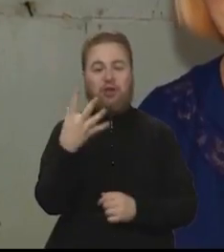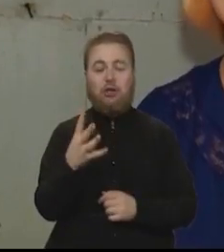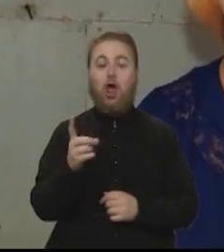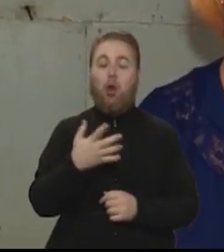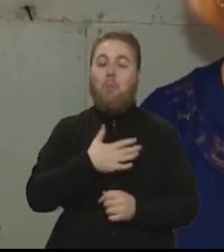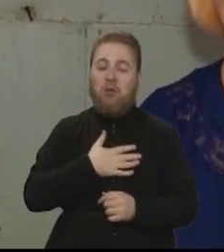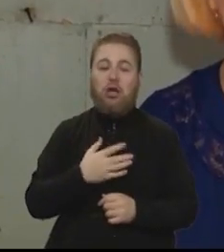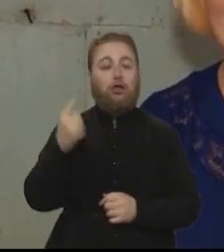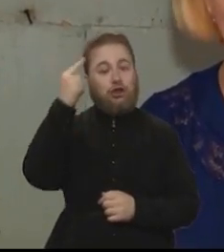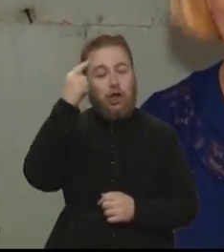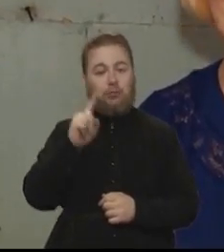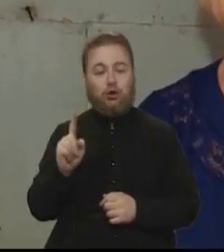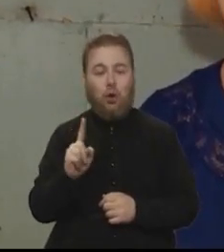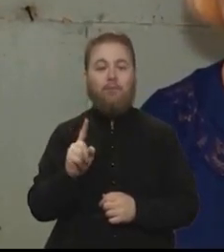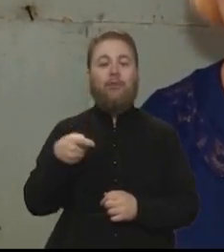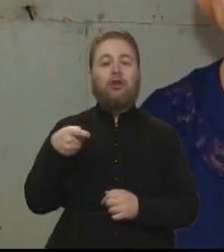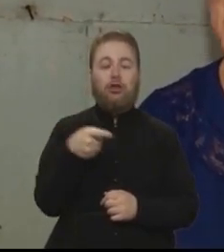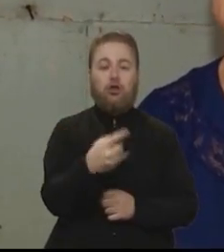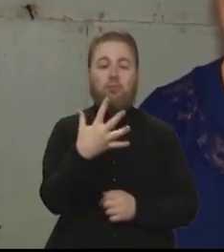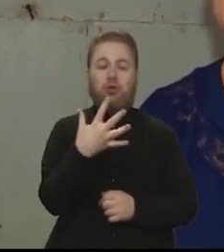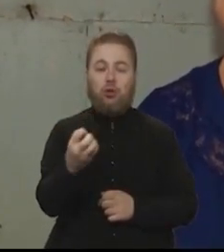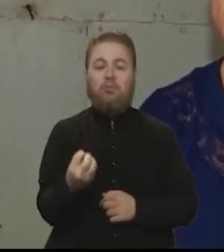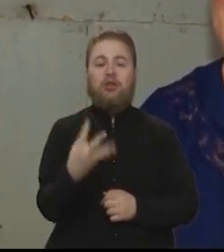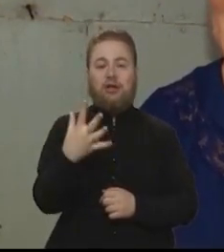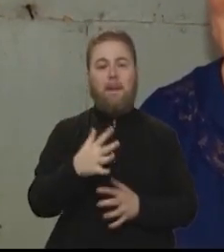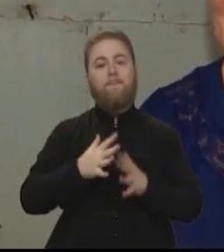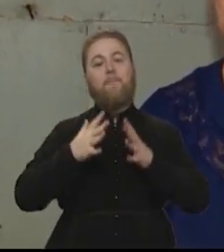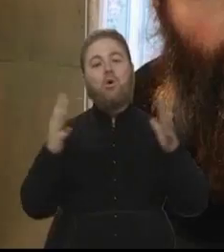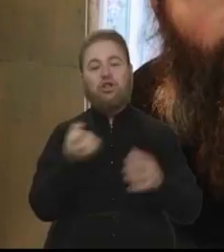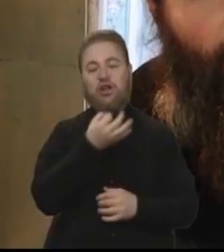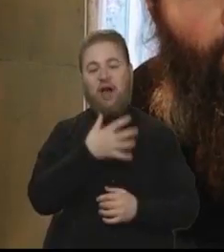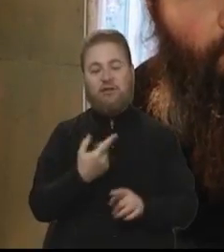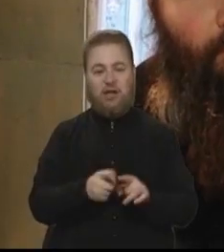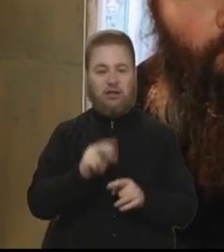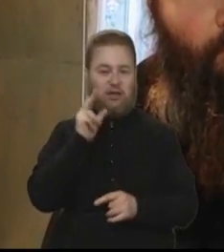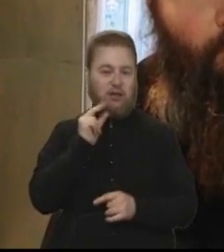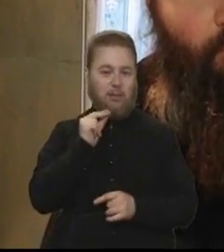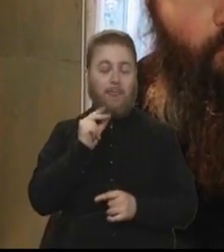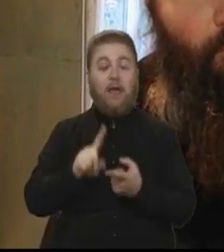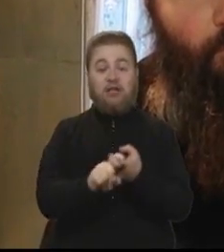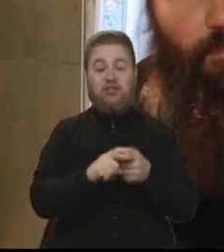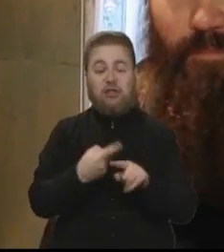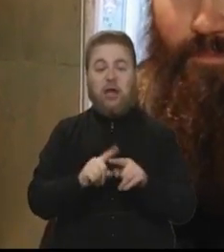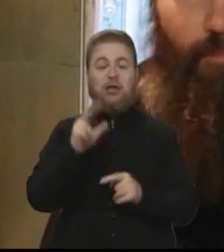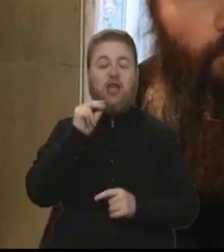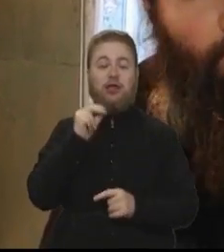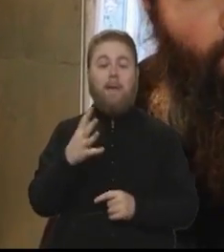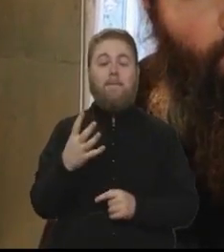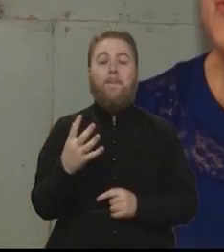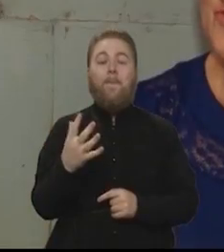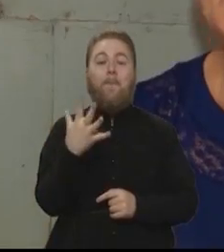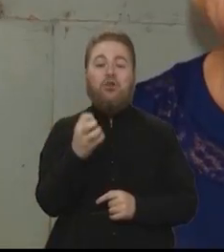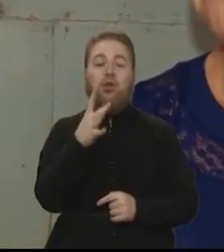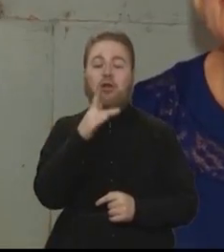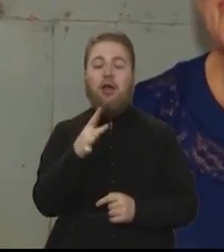мы все пришли к дате 1515. Она нам больше понравилась. И вот в связи с этой датой 500 лет села, я начала